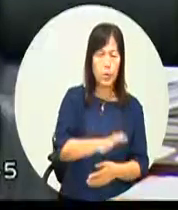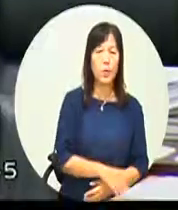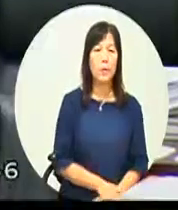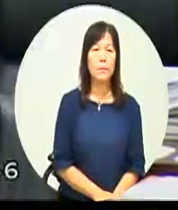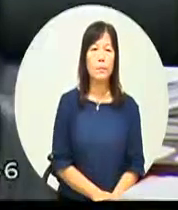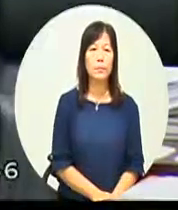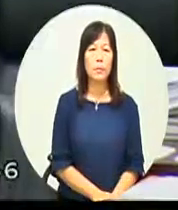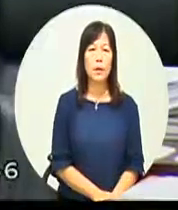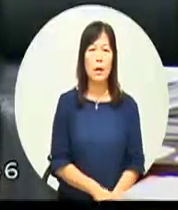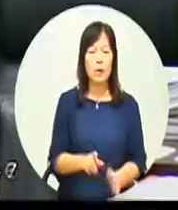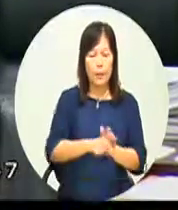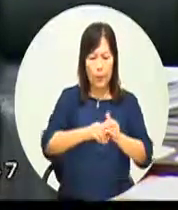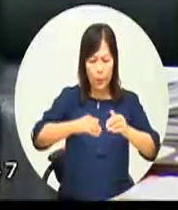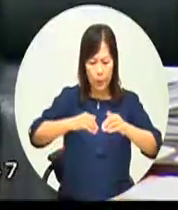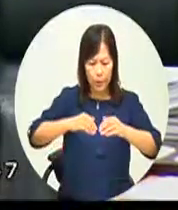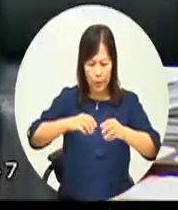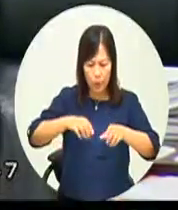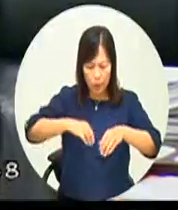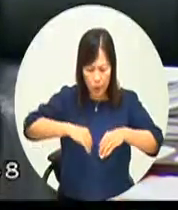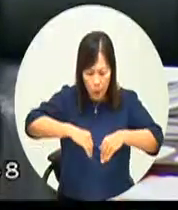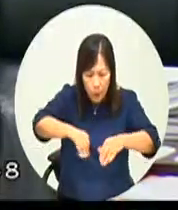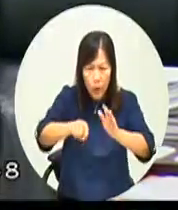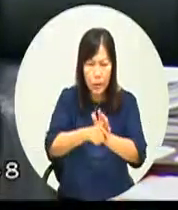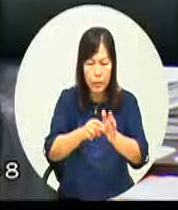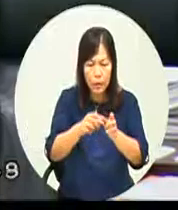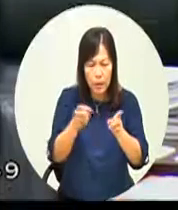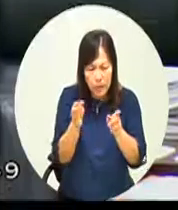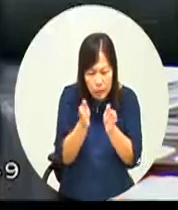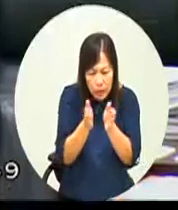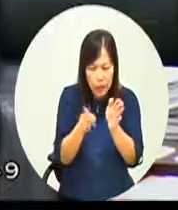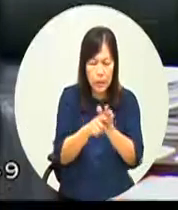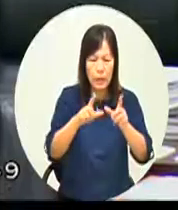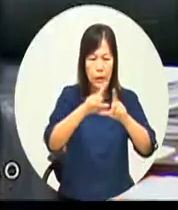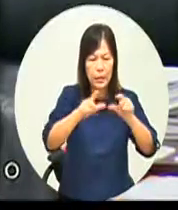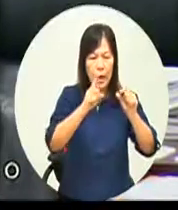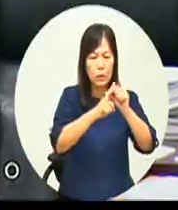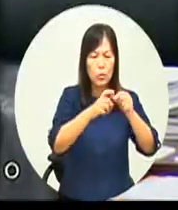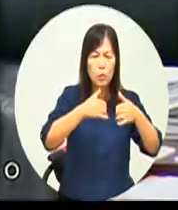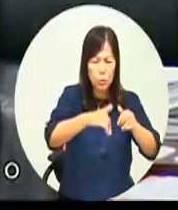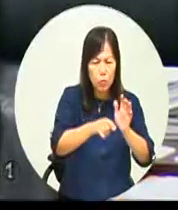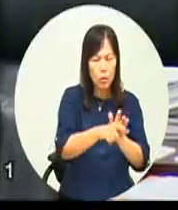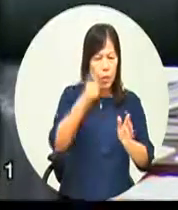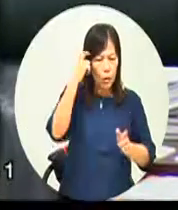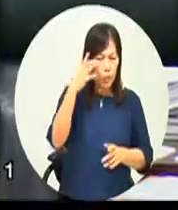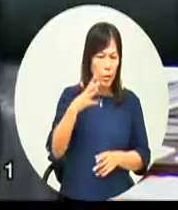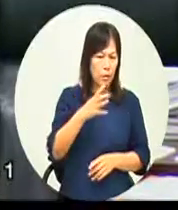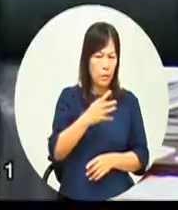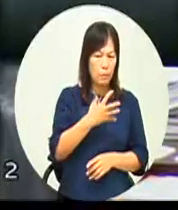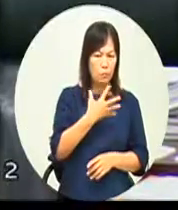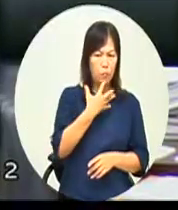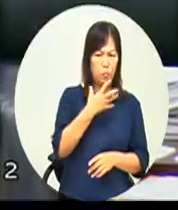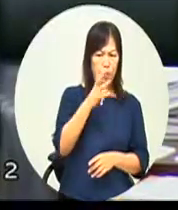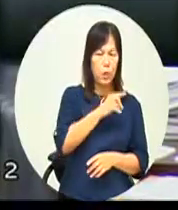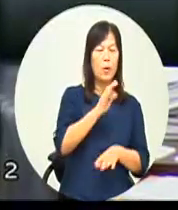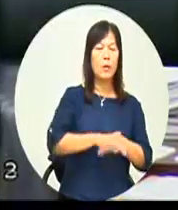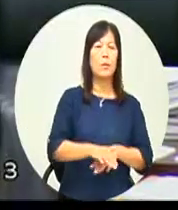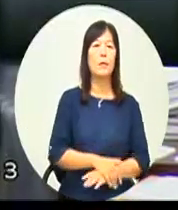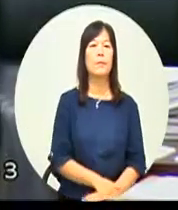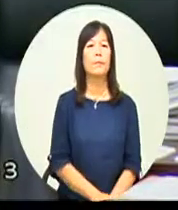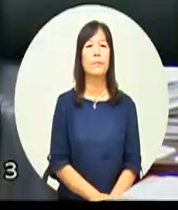比六米巷还要窄的五米宽的大中一路，这个讲的真的是难以置信了，啊，哈。所